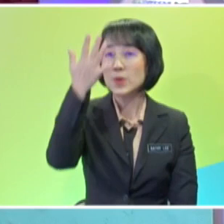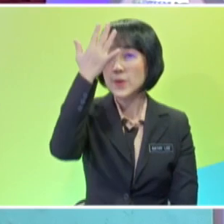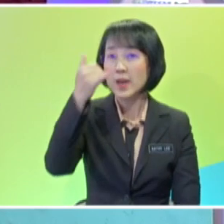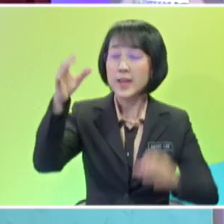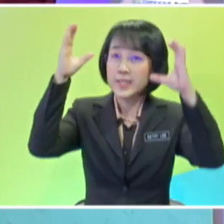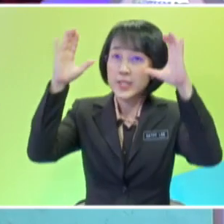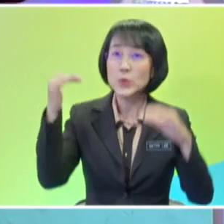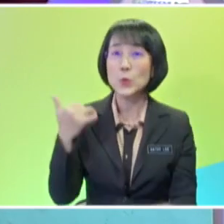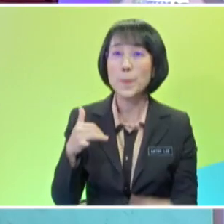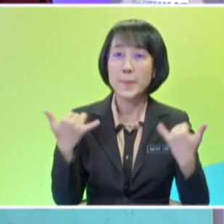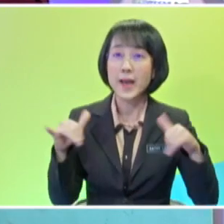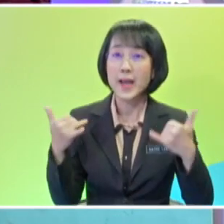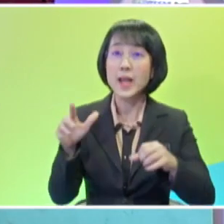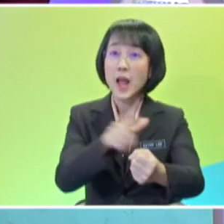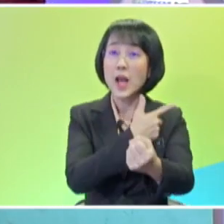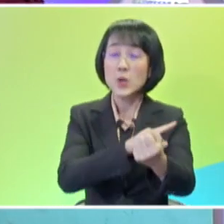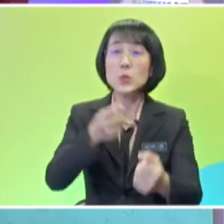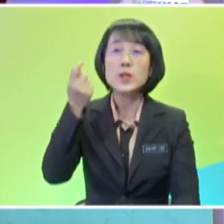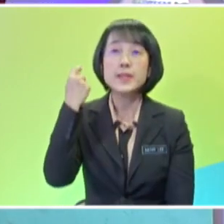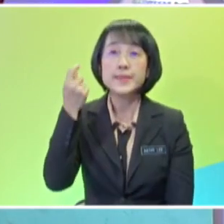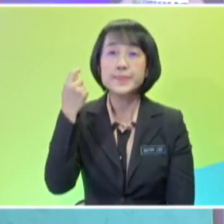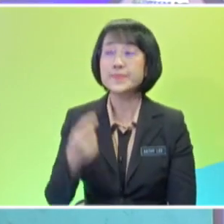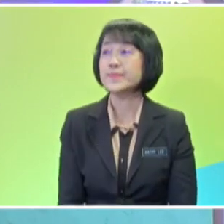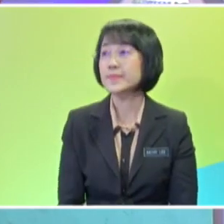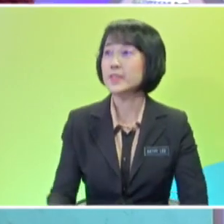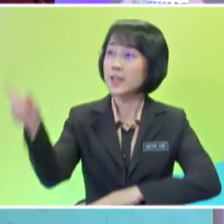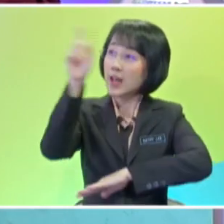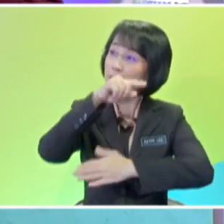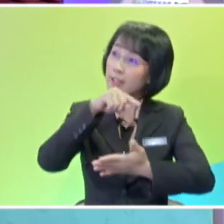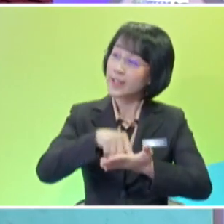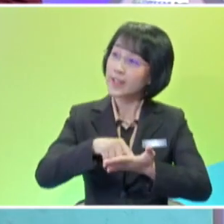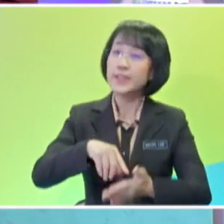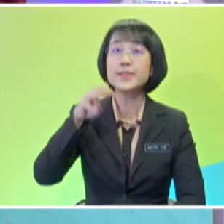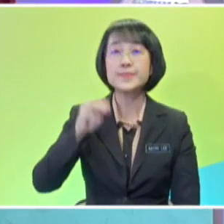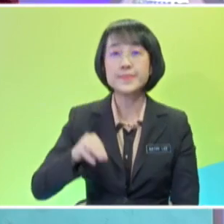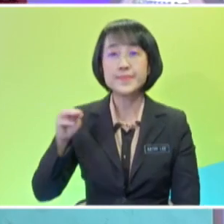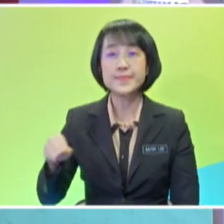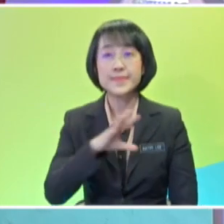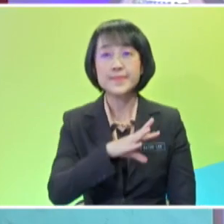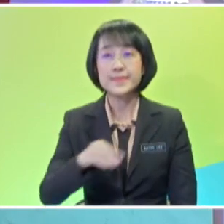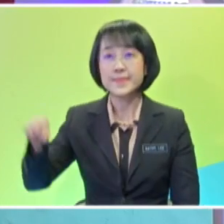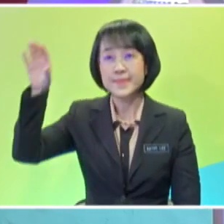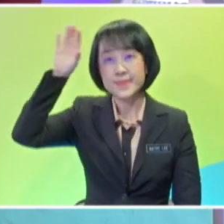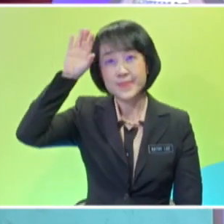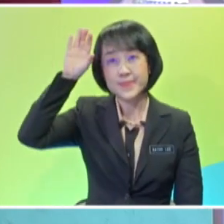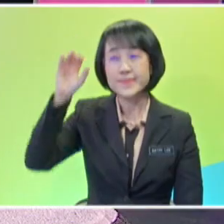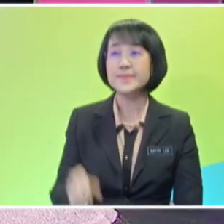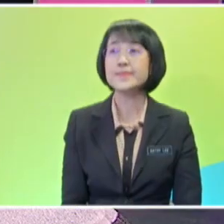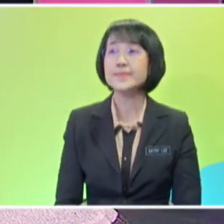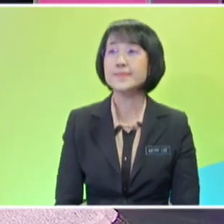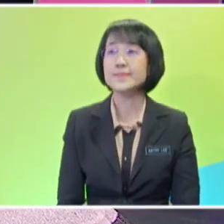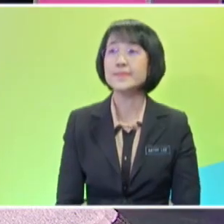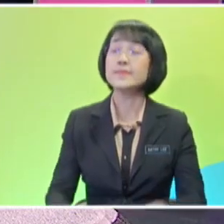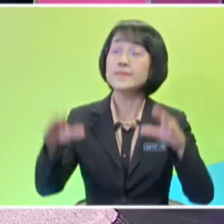sebab hari ini murid-murid dan Kris Cik guna aja tentang masa dan waktu